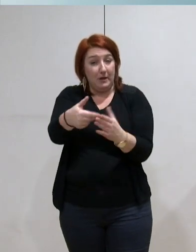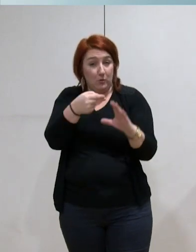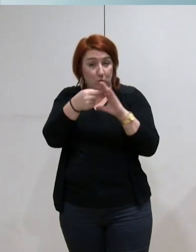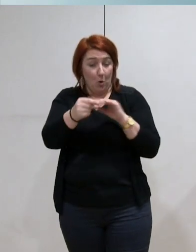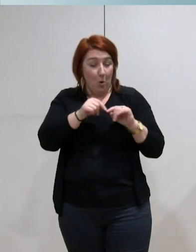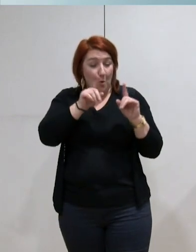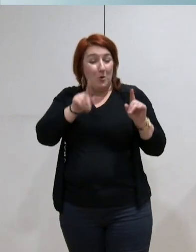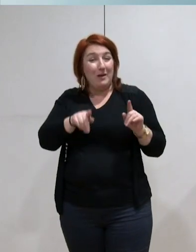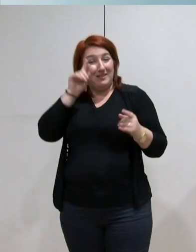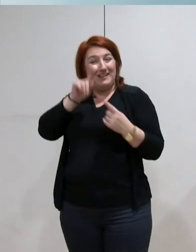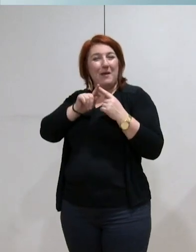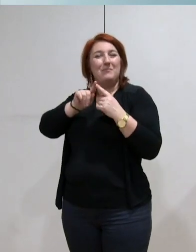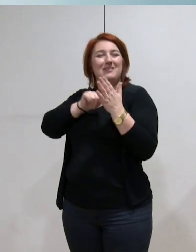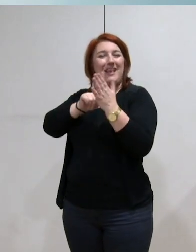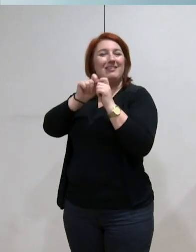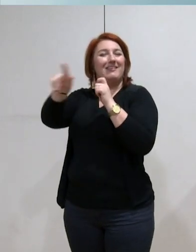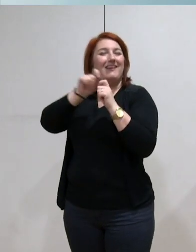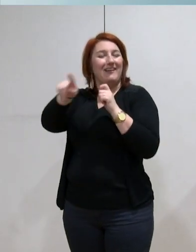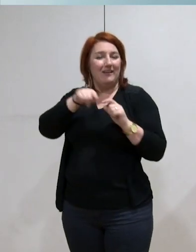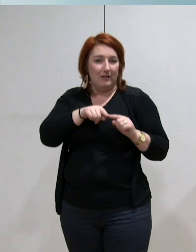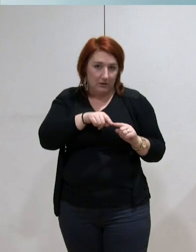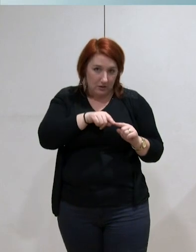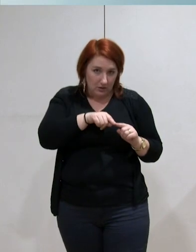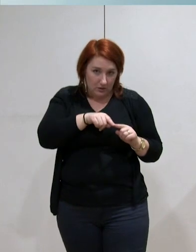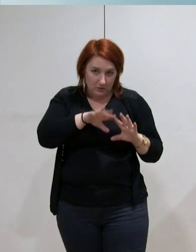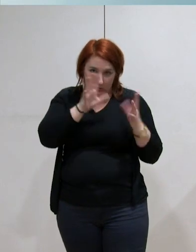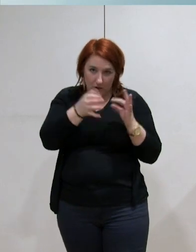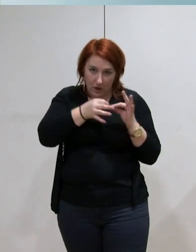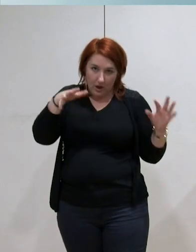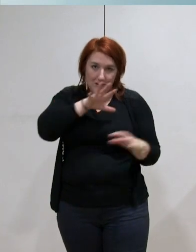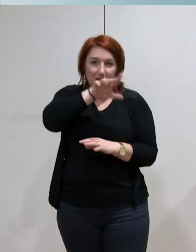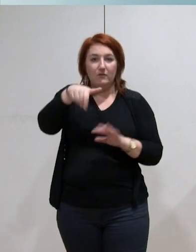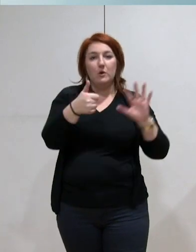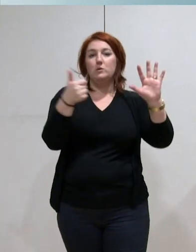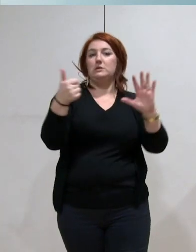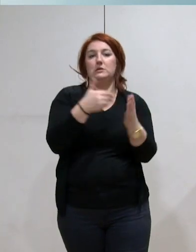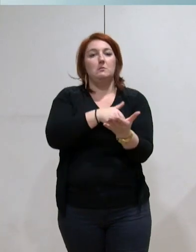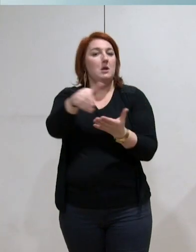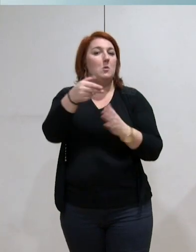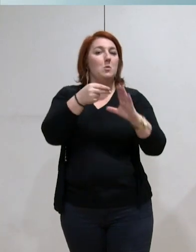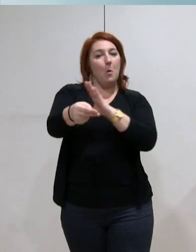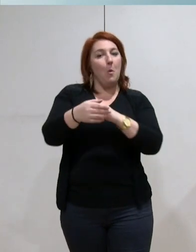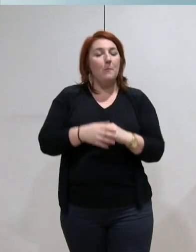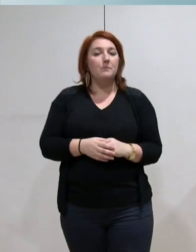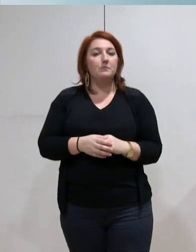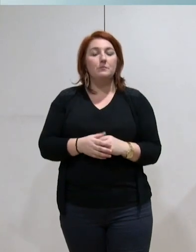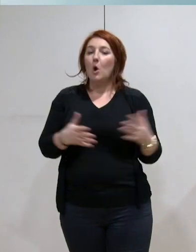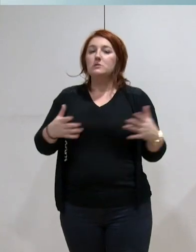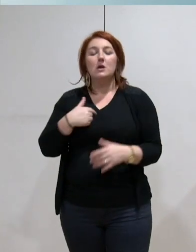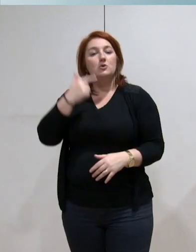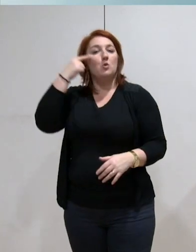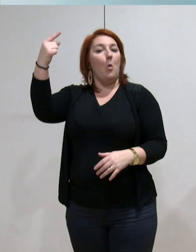dette en d'autres termes il y a un écart de 5,6 millions d'euros or ça je crois que c'est